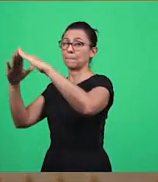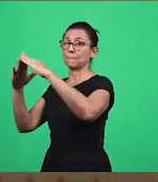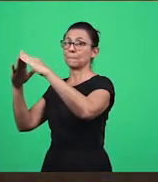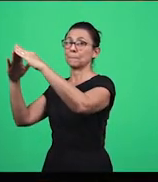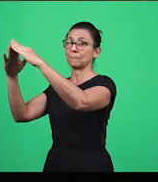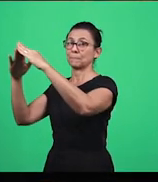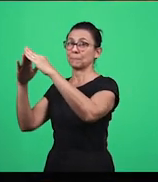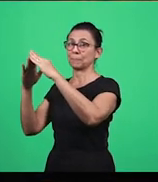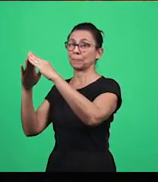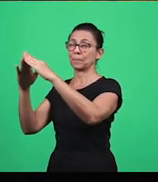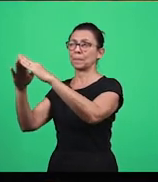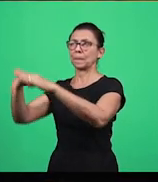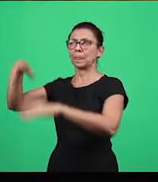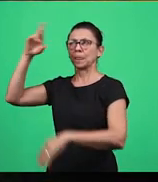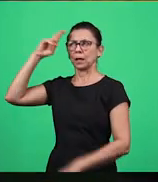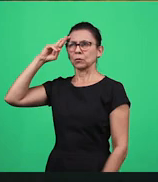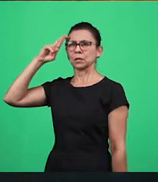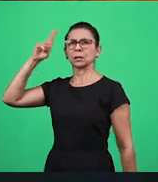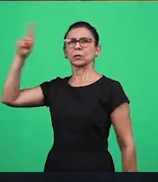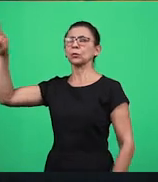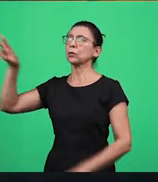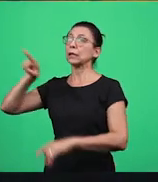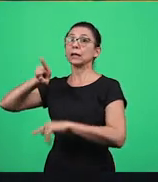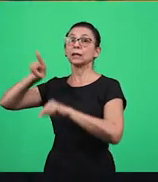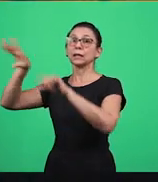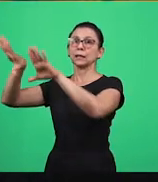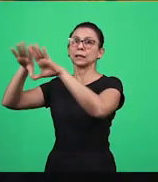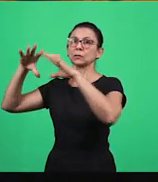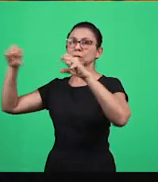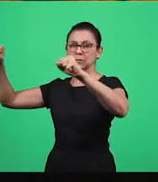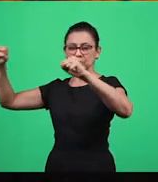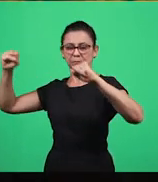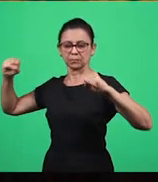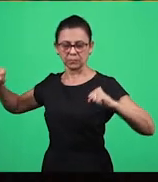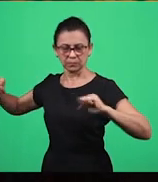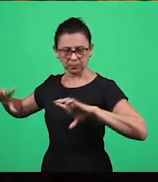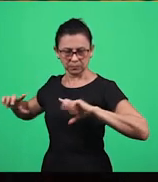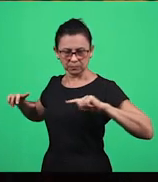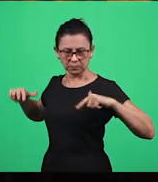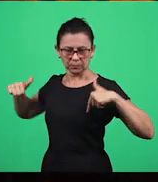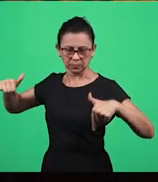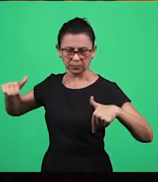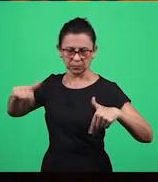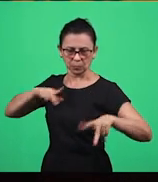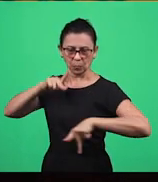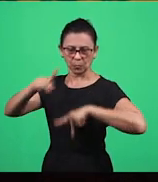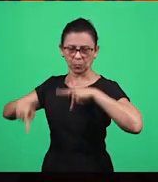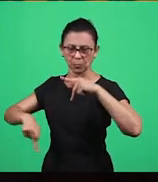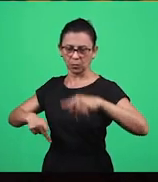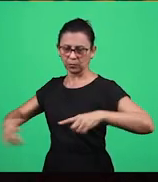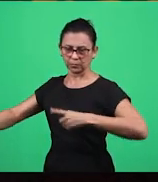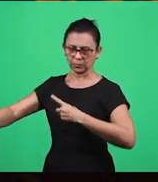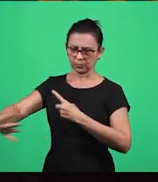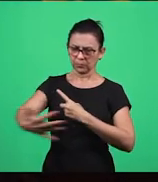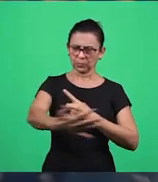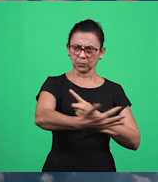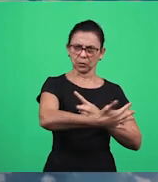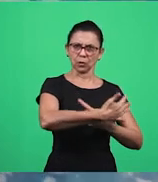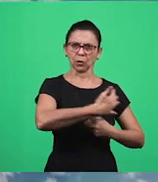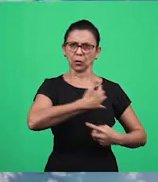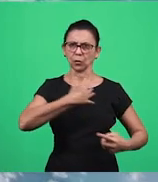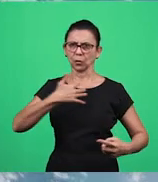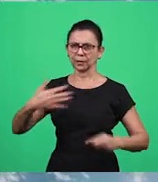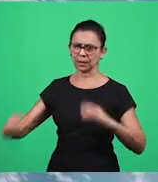Ним. Господь пробудился, как храбрец, восстал,